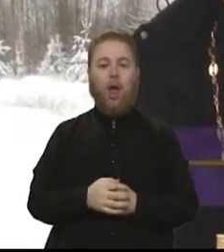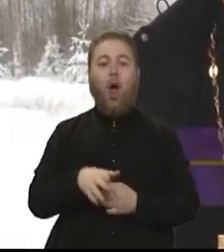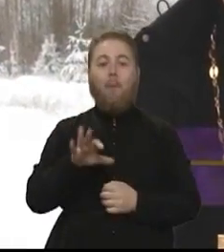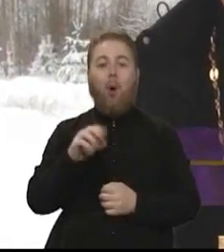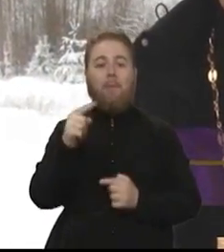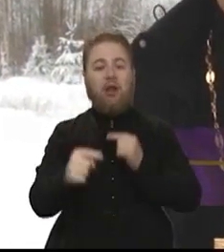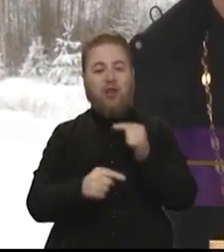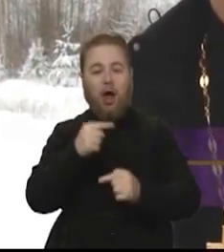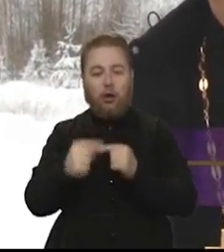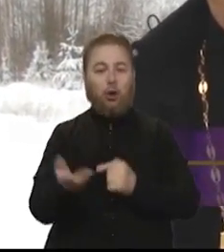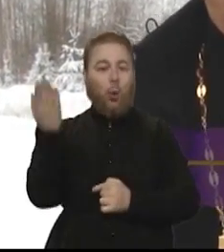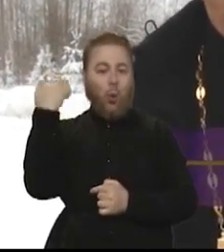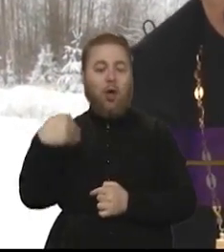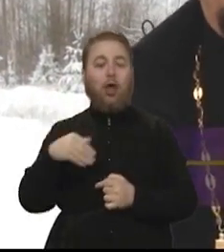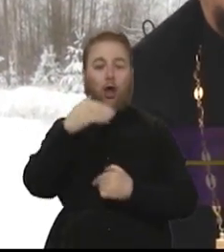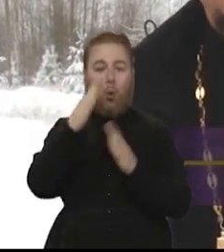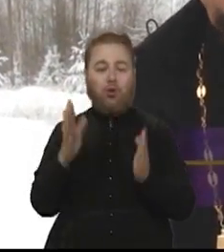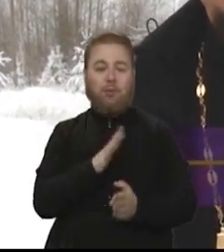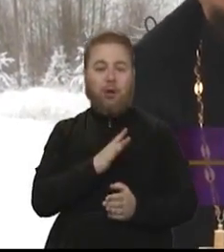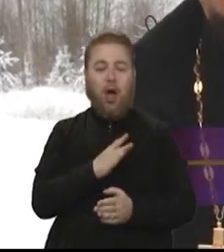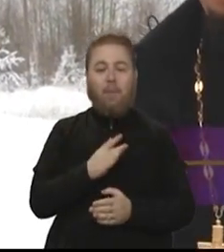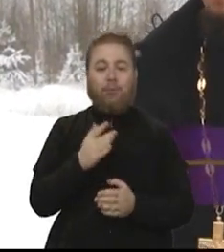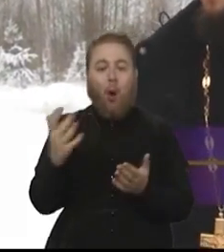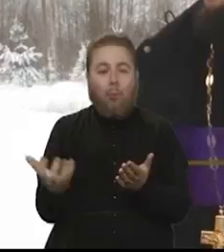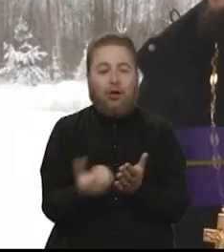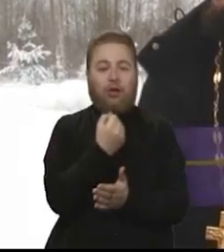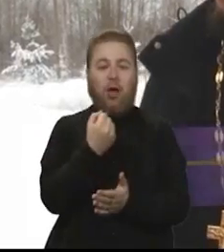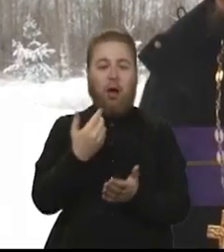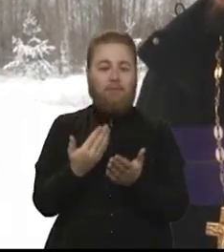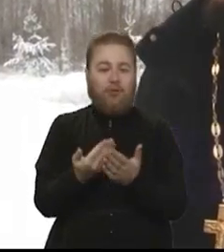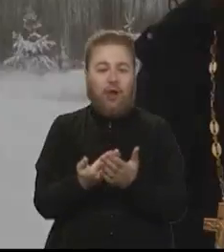икона была обретена неким крестьянином, который